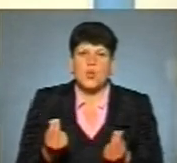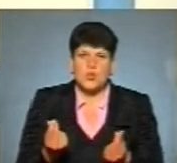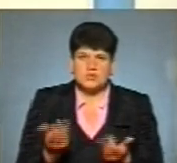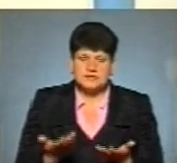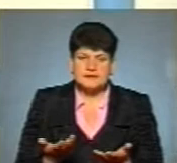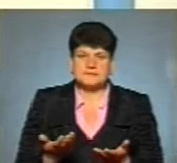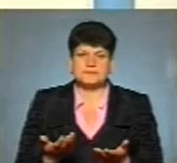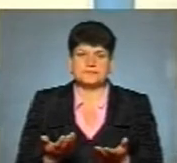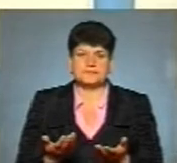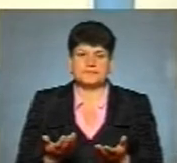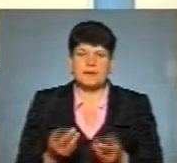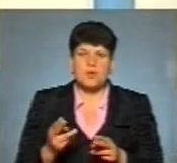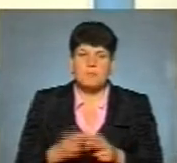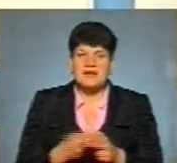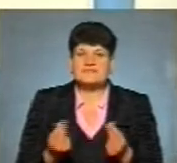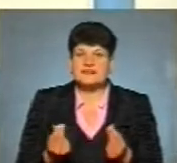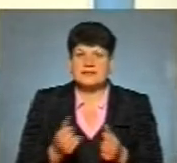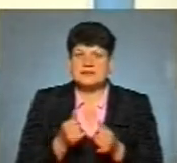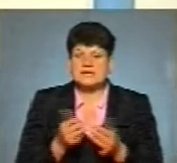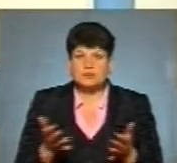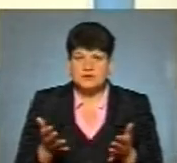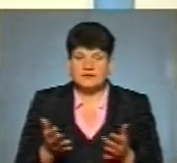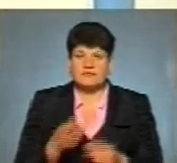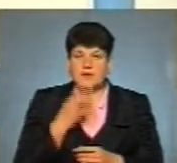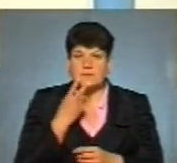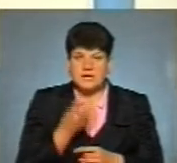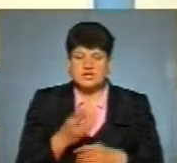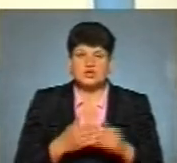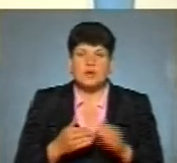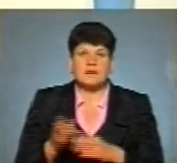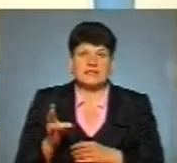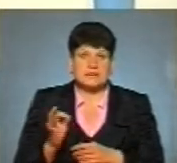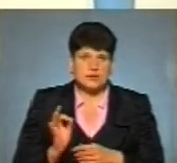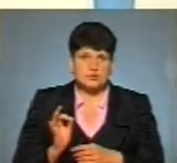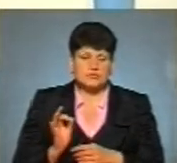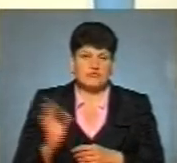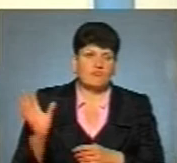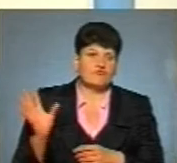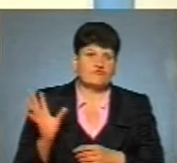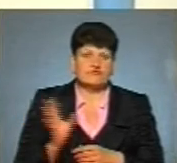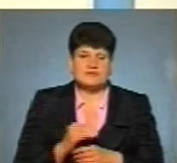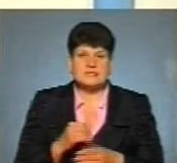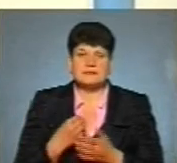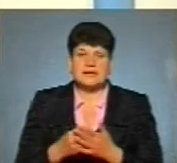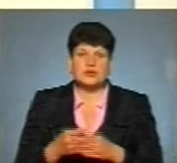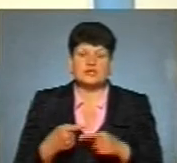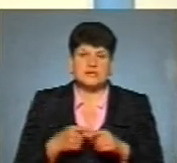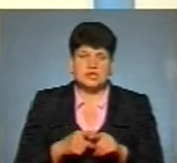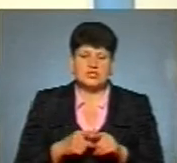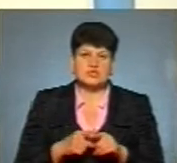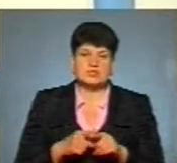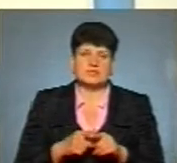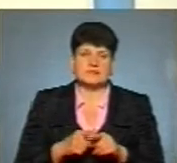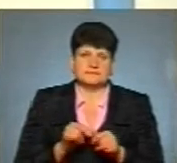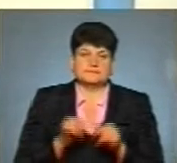фінанси, бо без фінансів неможливо. Ви бачите, що практично всі матеріально-технічні ресурси ростуть в ціні